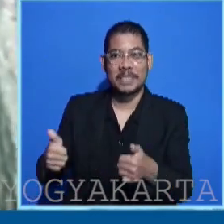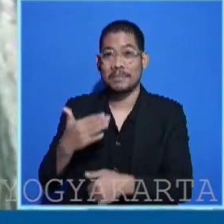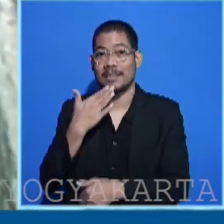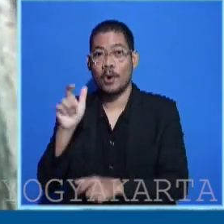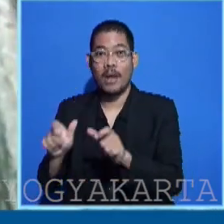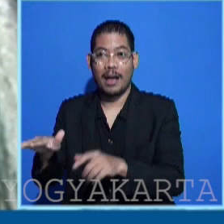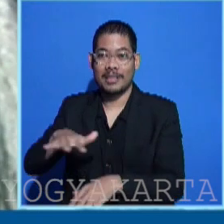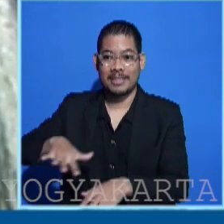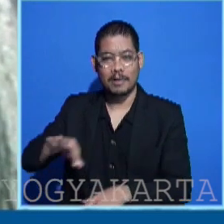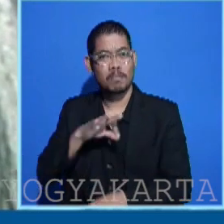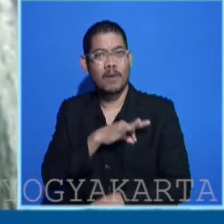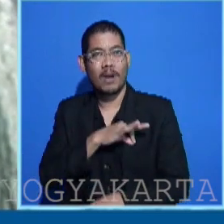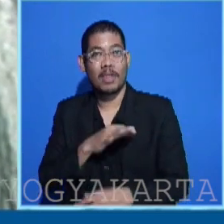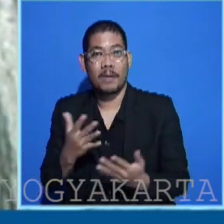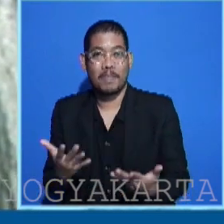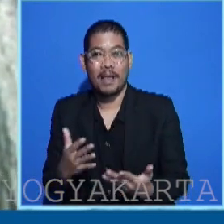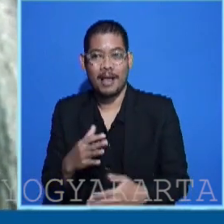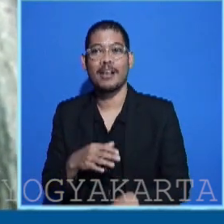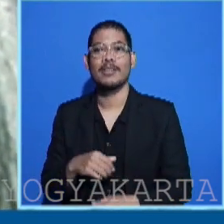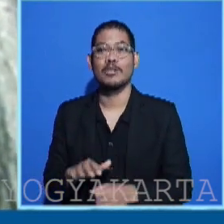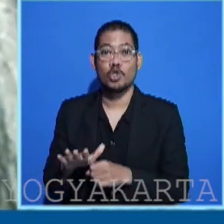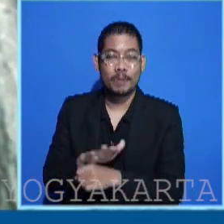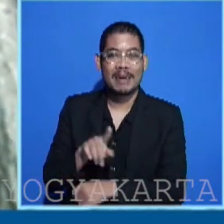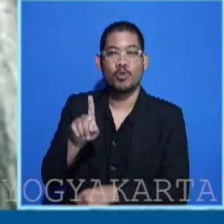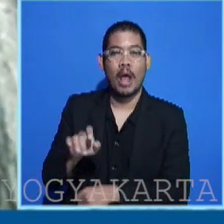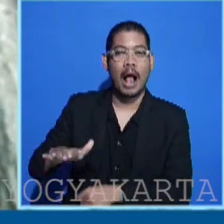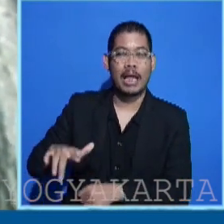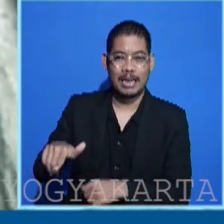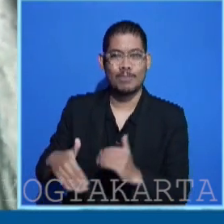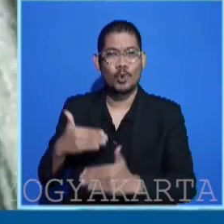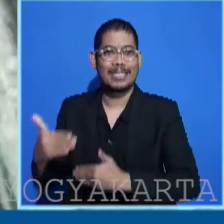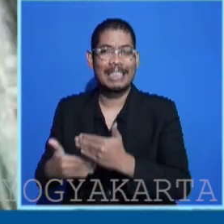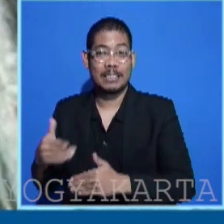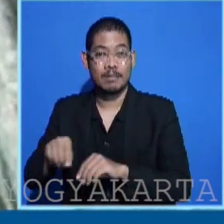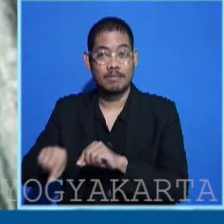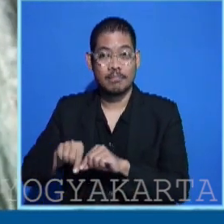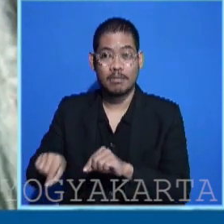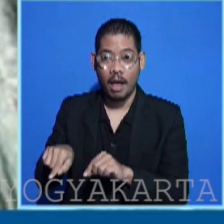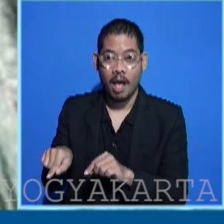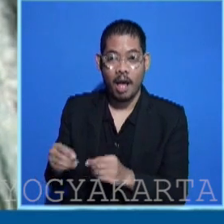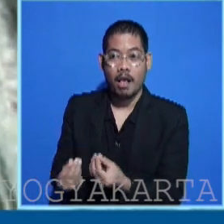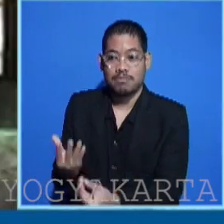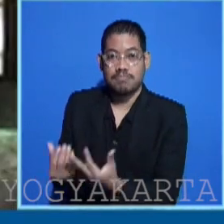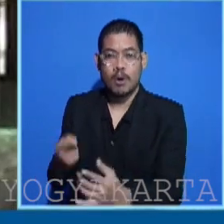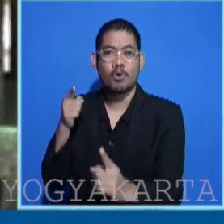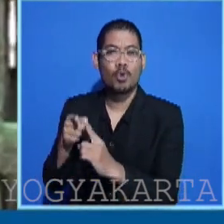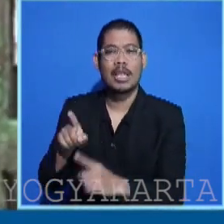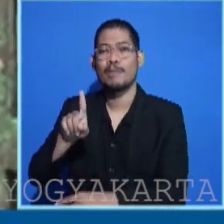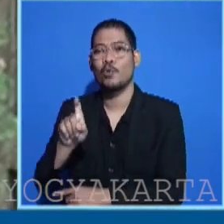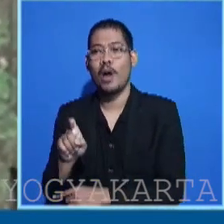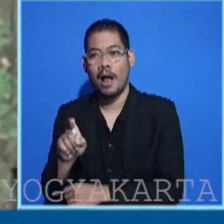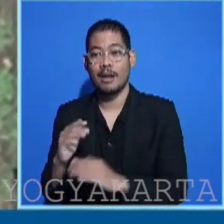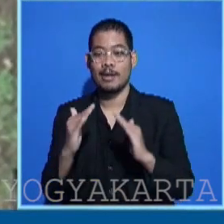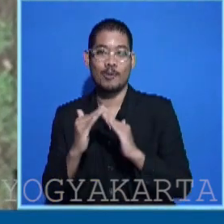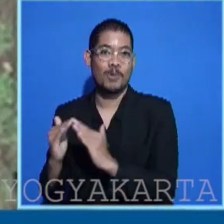minongko kanggih nyikapi lahan olah tetanen monopo dinikage Griyo setelah